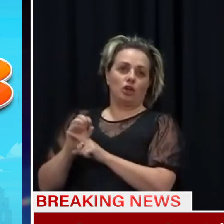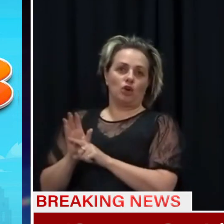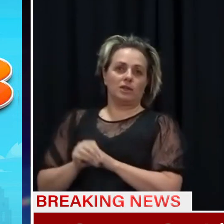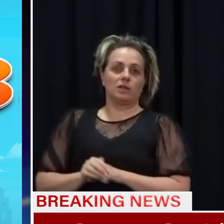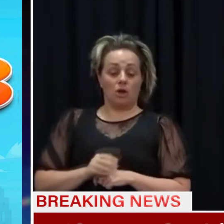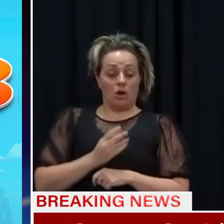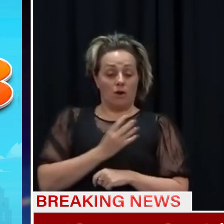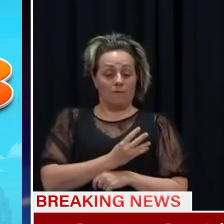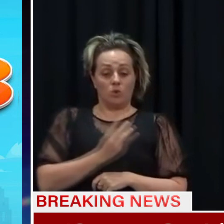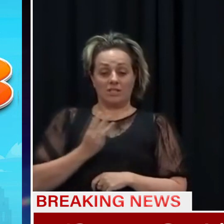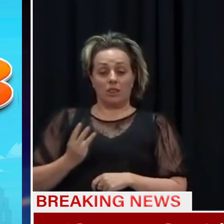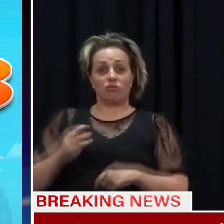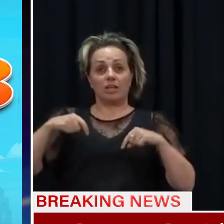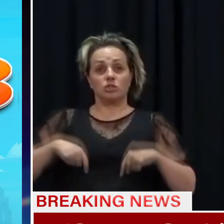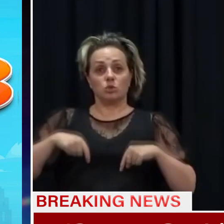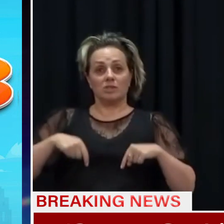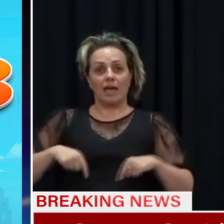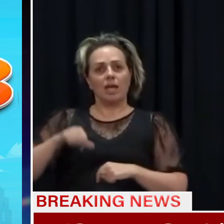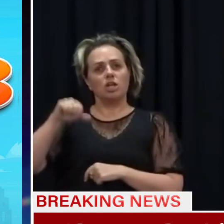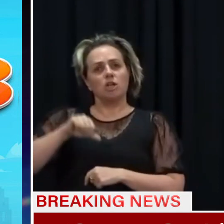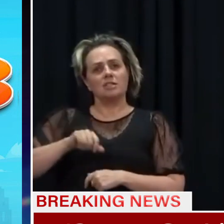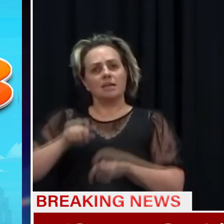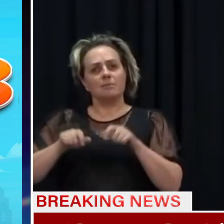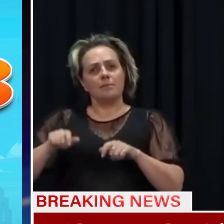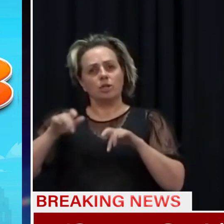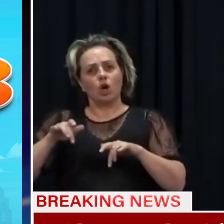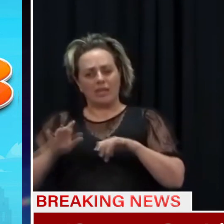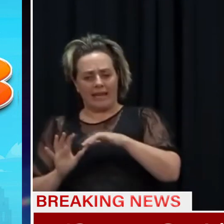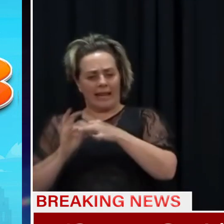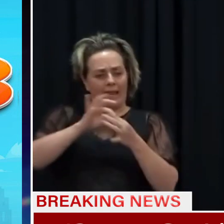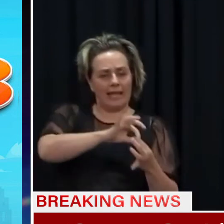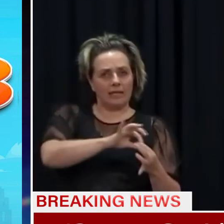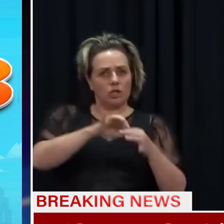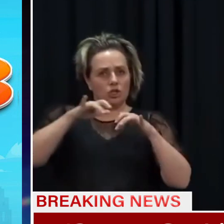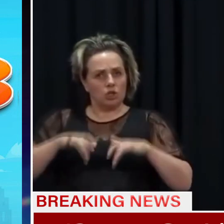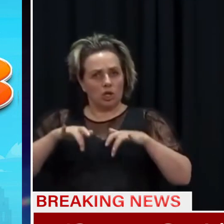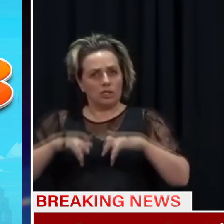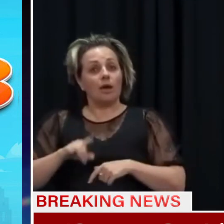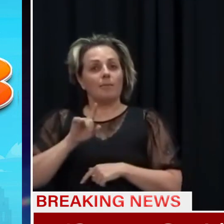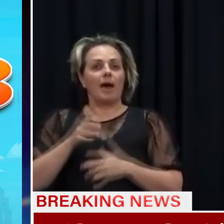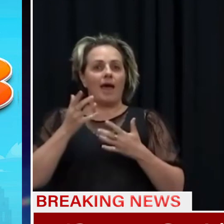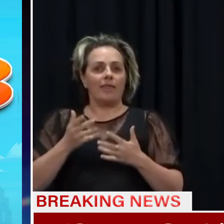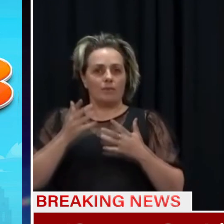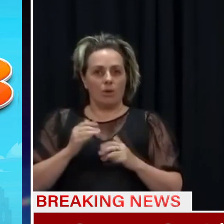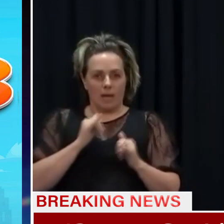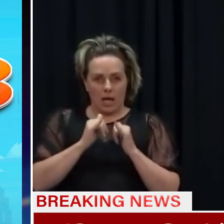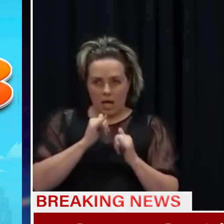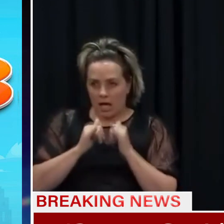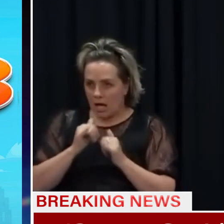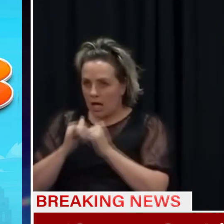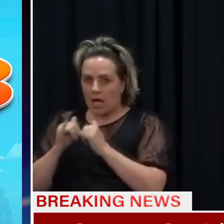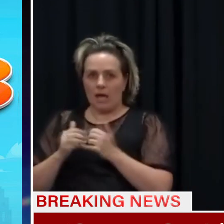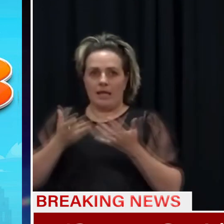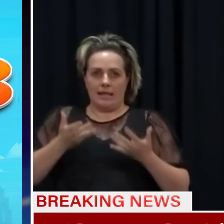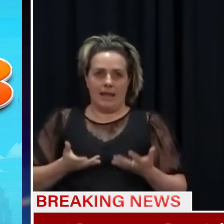जेकर गल की जाए इस समय हस्पताल केसों की, तो 34 केस इस समय कोविड 19 की हॉस्पिटल एडमिट ने, जिन्हों